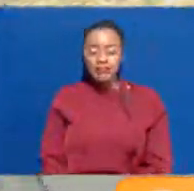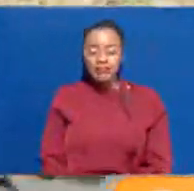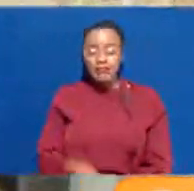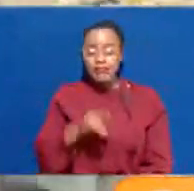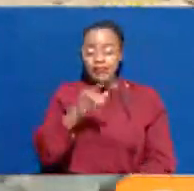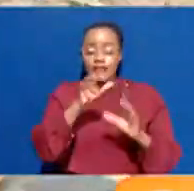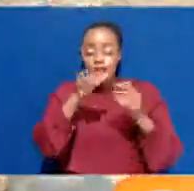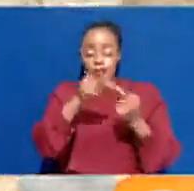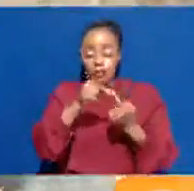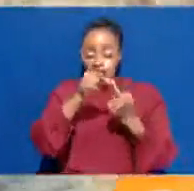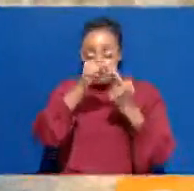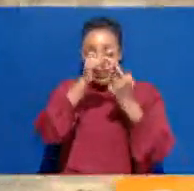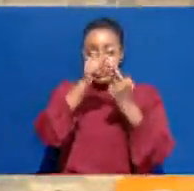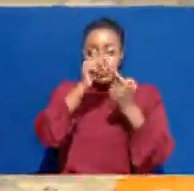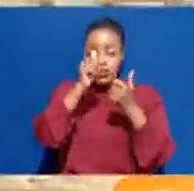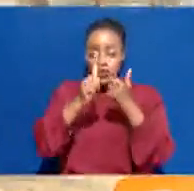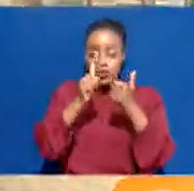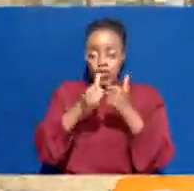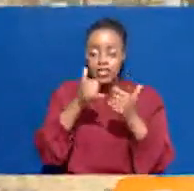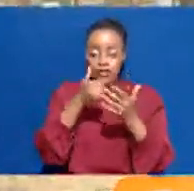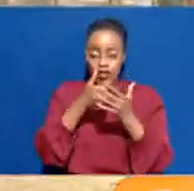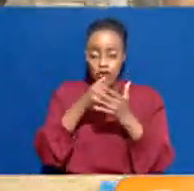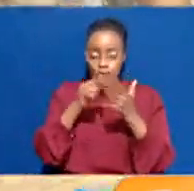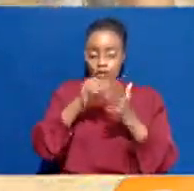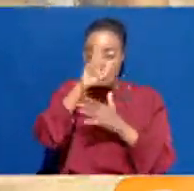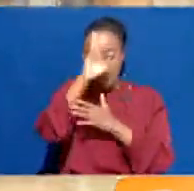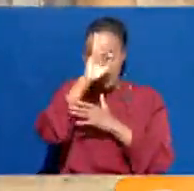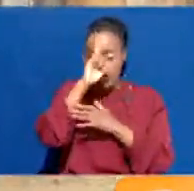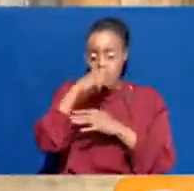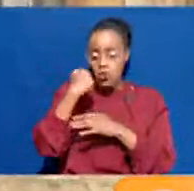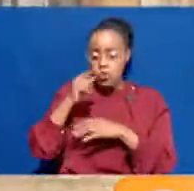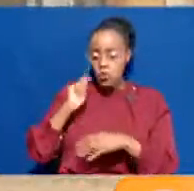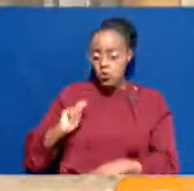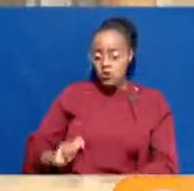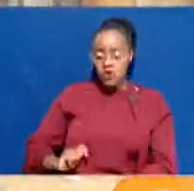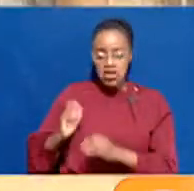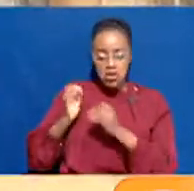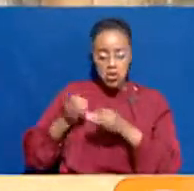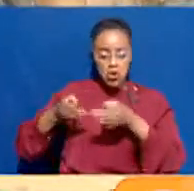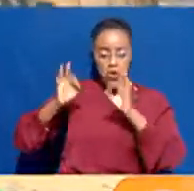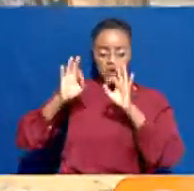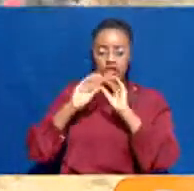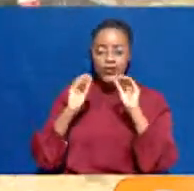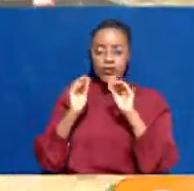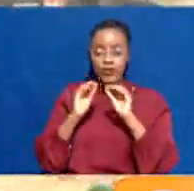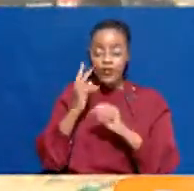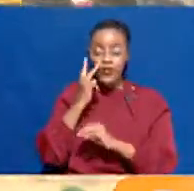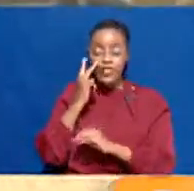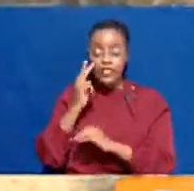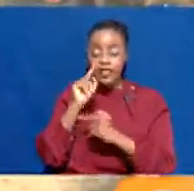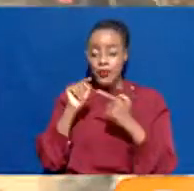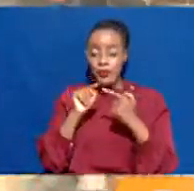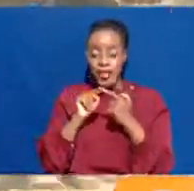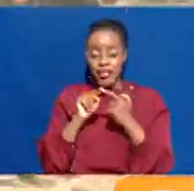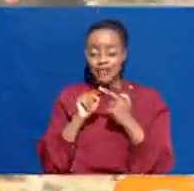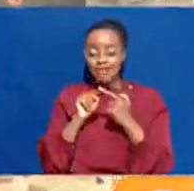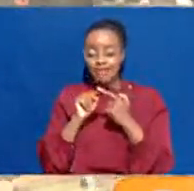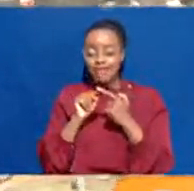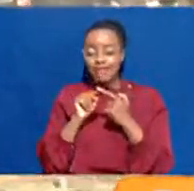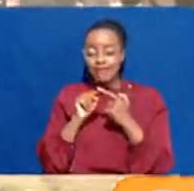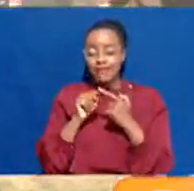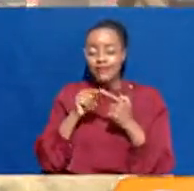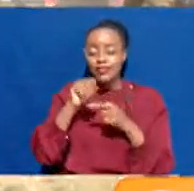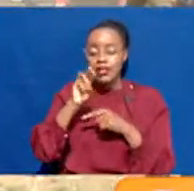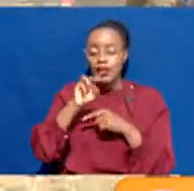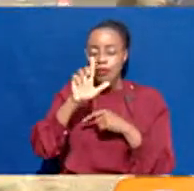Kikosi hicho ambacho kinajumuisha polisi wasiovaa sare zao rasmi kilishuhudiwa hasa katika mitaa